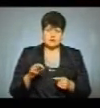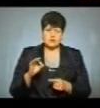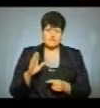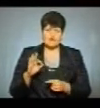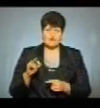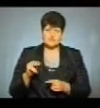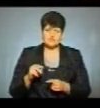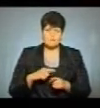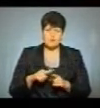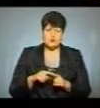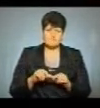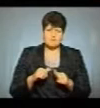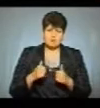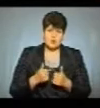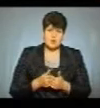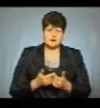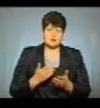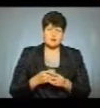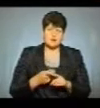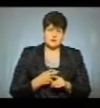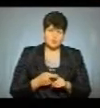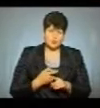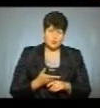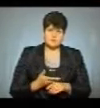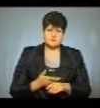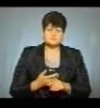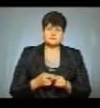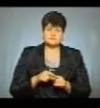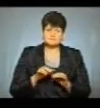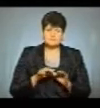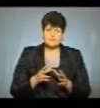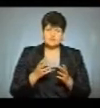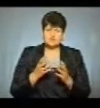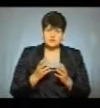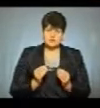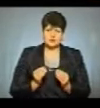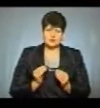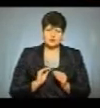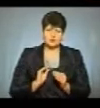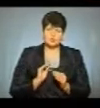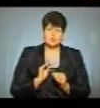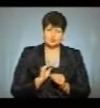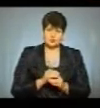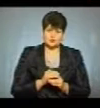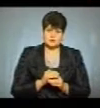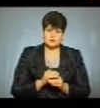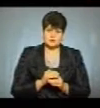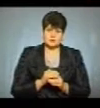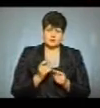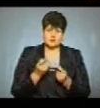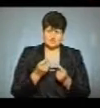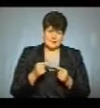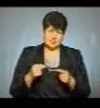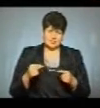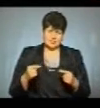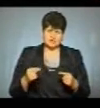є морква, буряк, це є картопля. Але до цієї акції ми ще якраз долучили і трохи інші